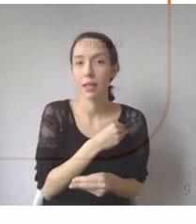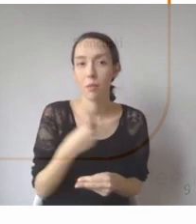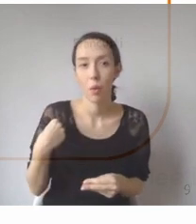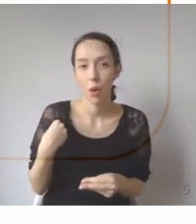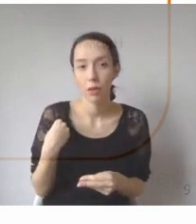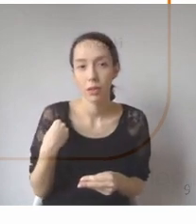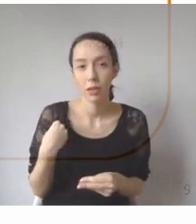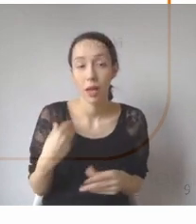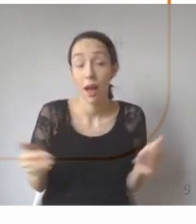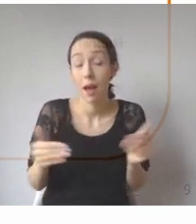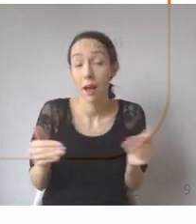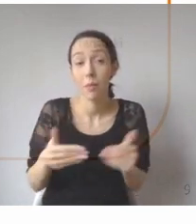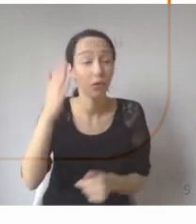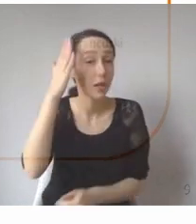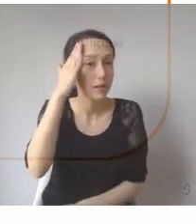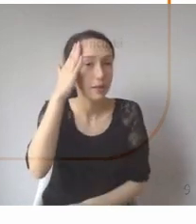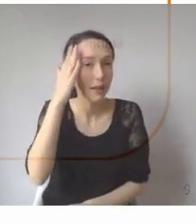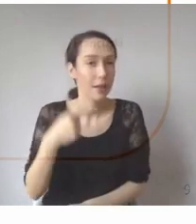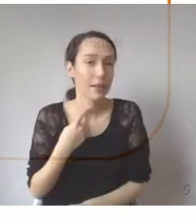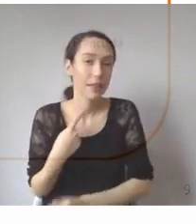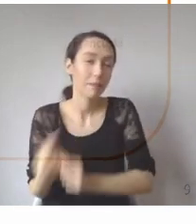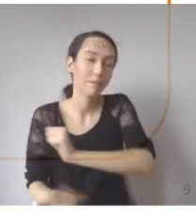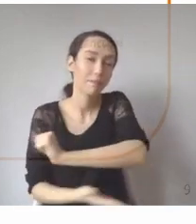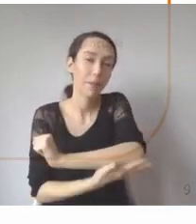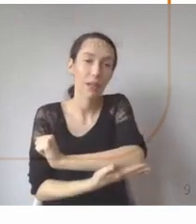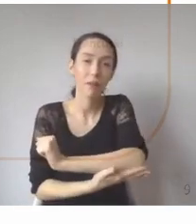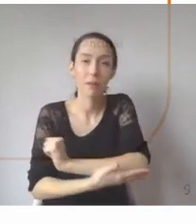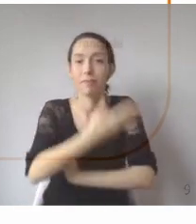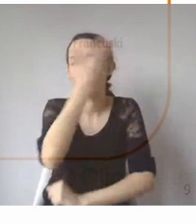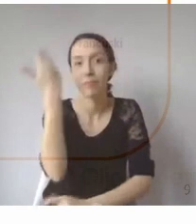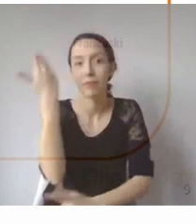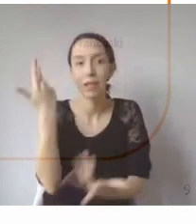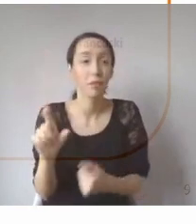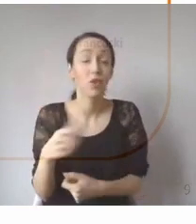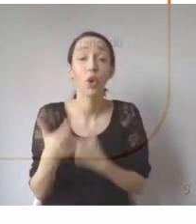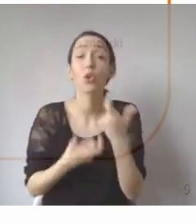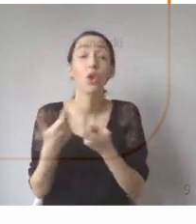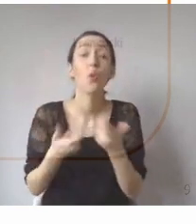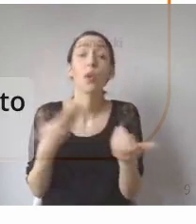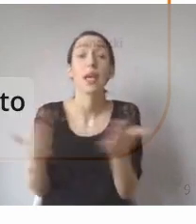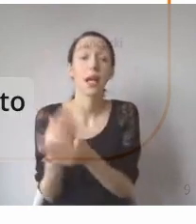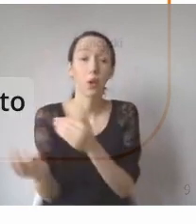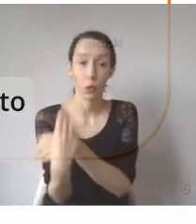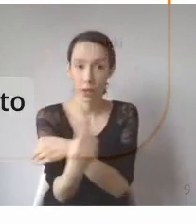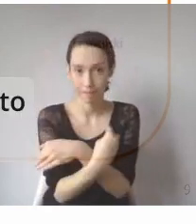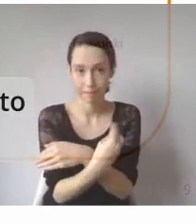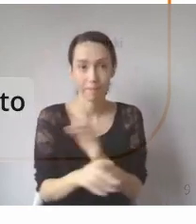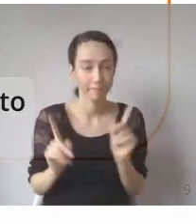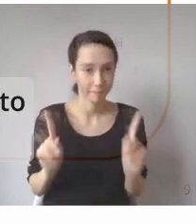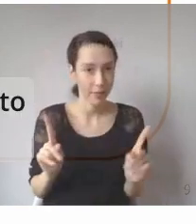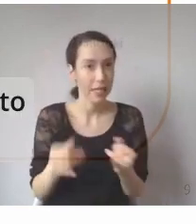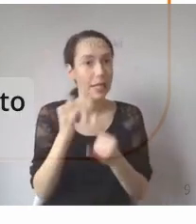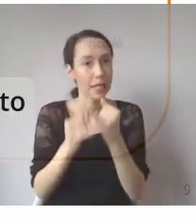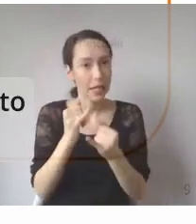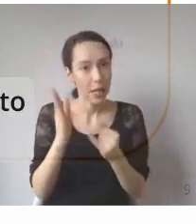poziomie podstawowym. Widząc taki profil, co zrobi rekruter? Jeżeli będzie